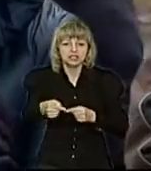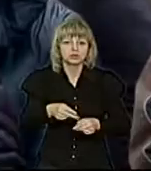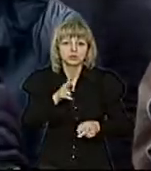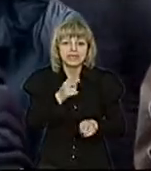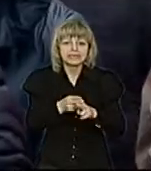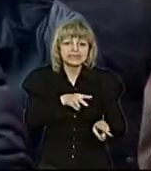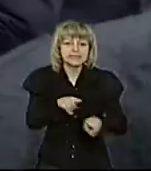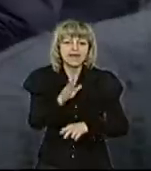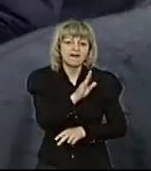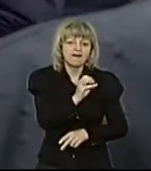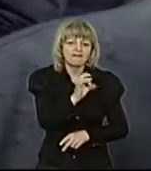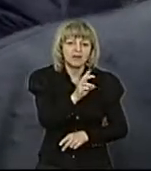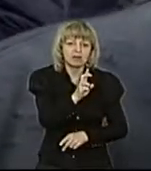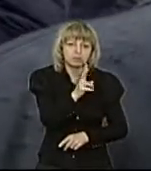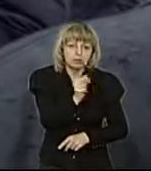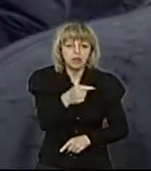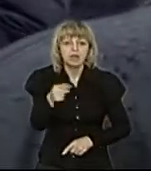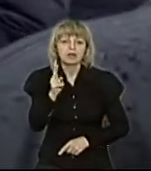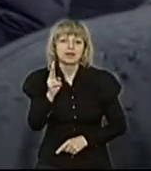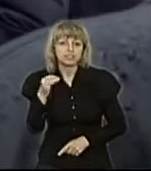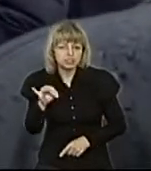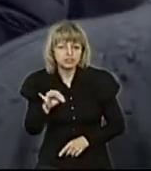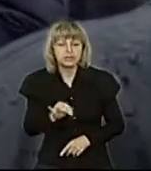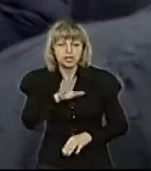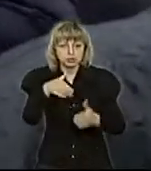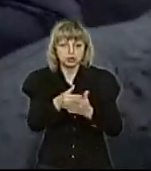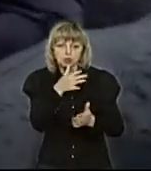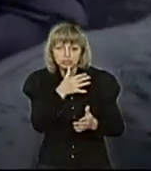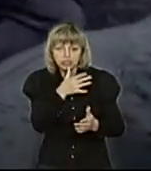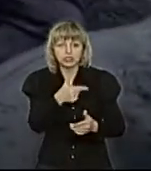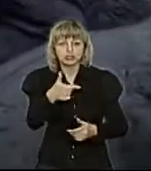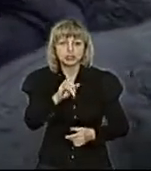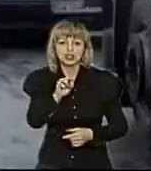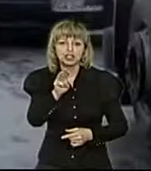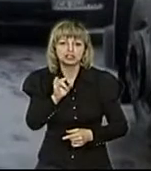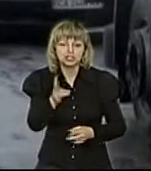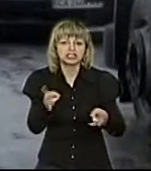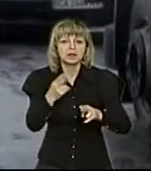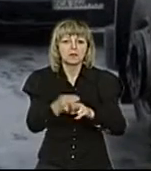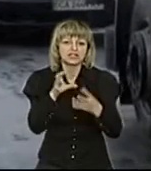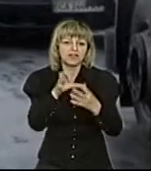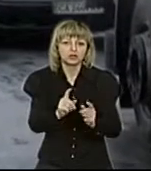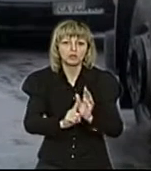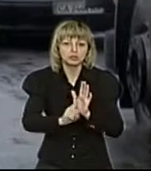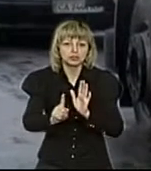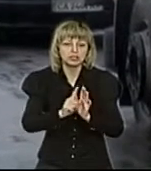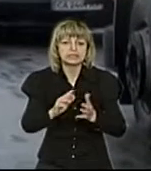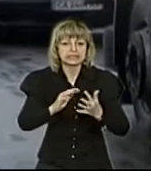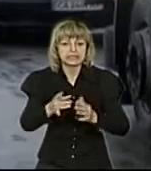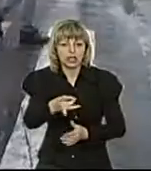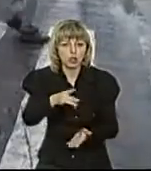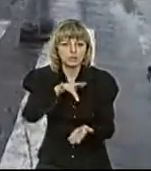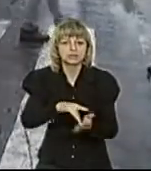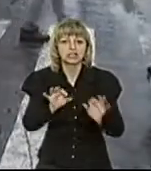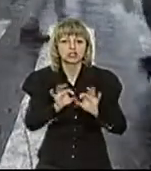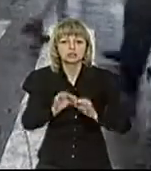залізниці Вербка-Камінь-Каширський. З того часу Гішин залишився без автобусного сполучення з районним центром,